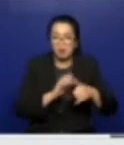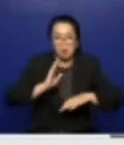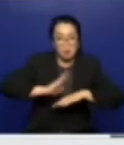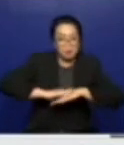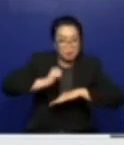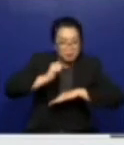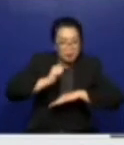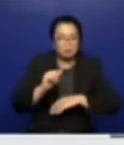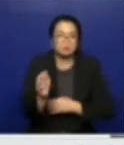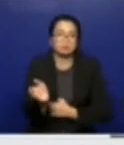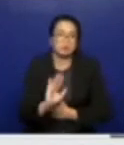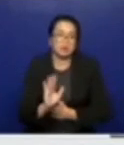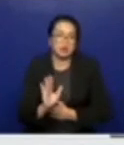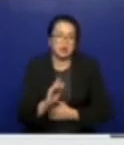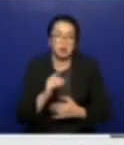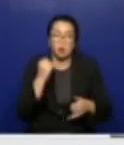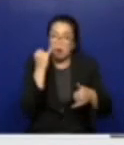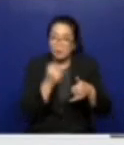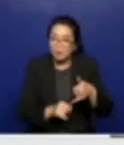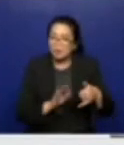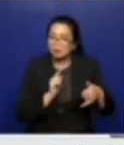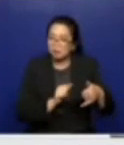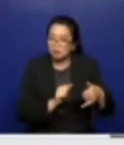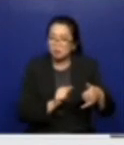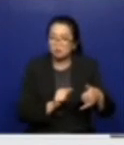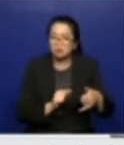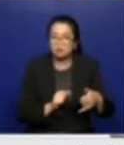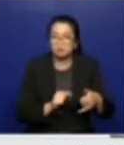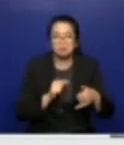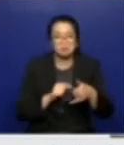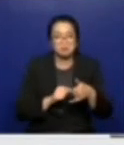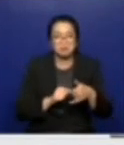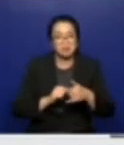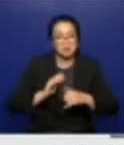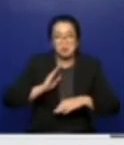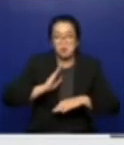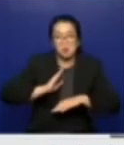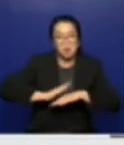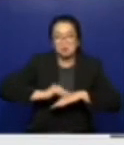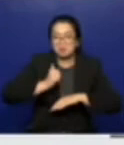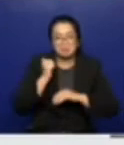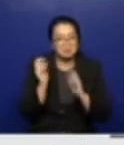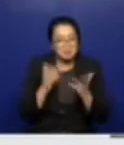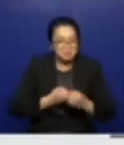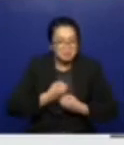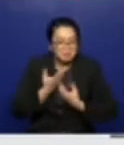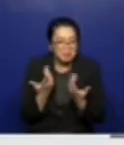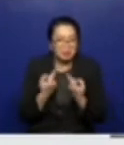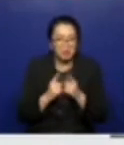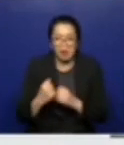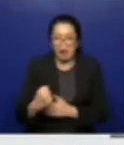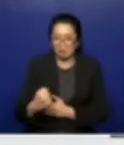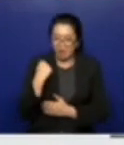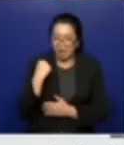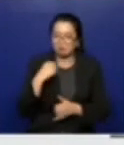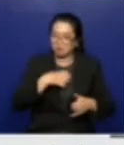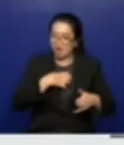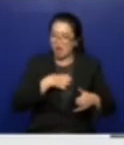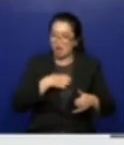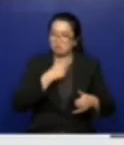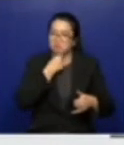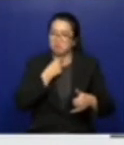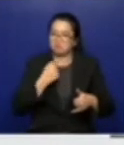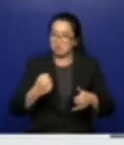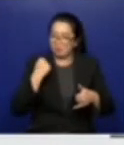ารถความผิดของท่านคือท่านเป็นคนที่ไม่มีความสามารถแต่ท่านก็ยังรักษาอำนาจไว้แล้วมันก็ทำ